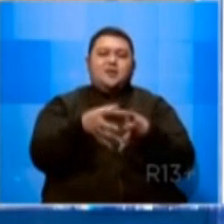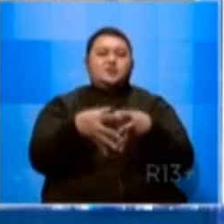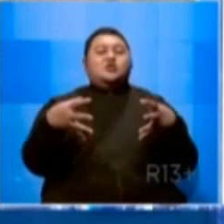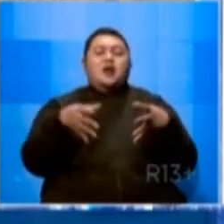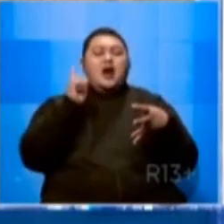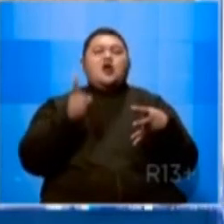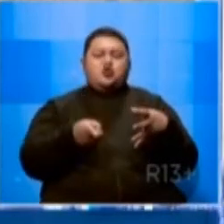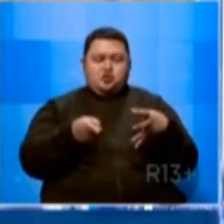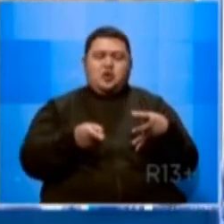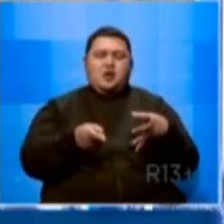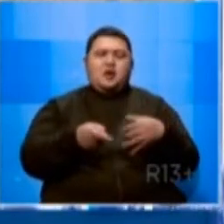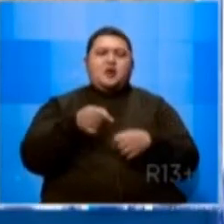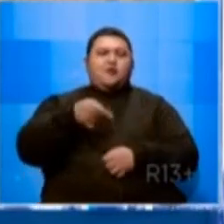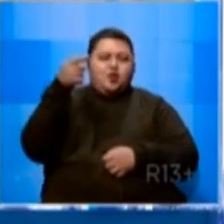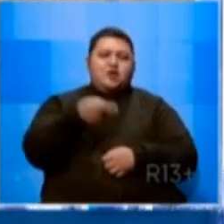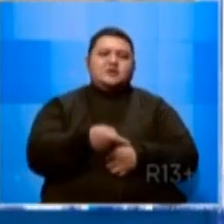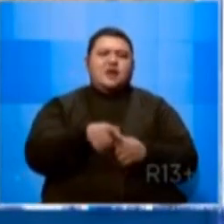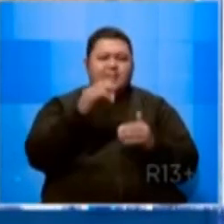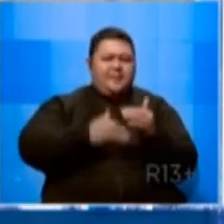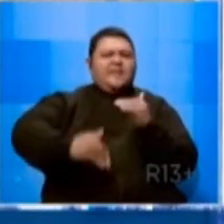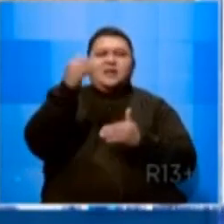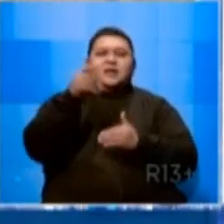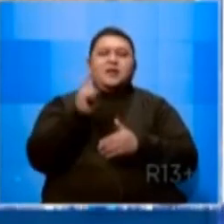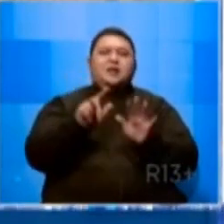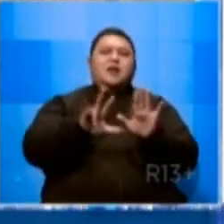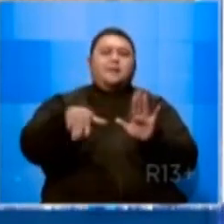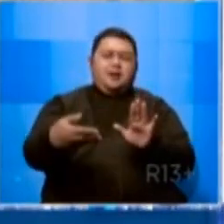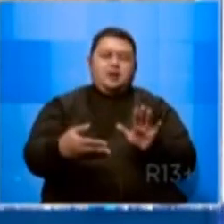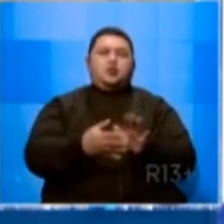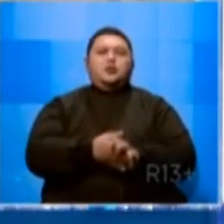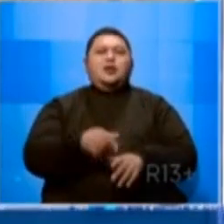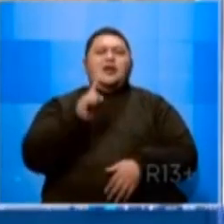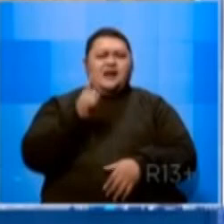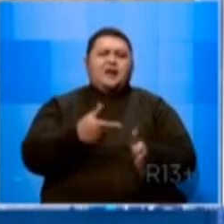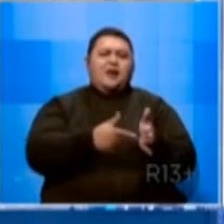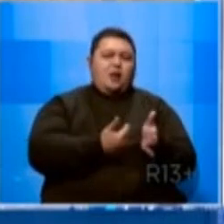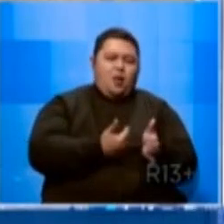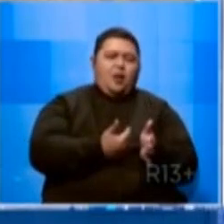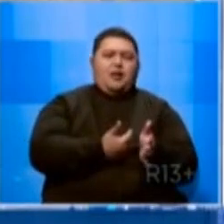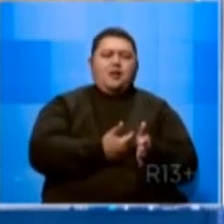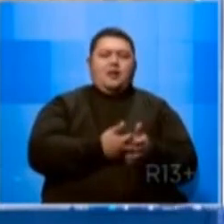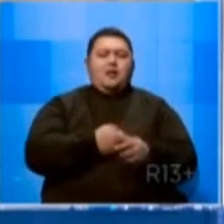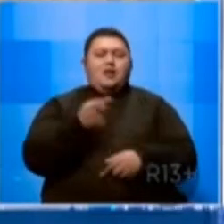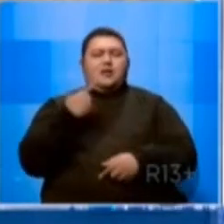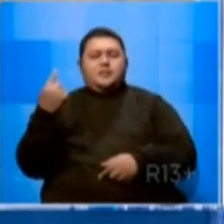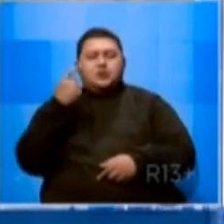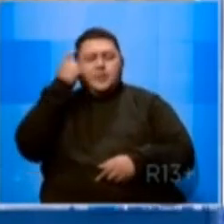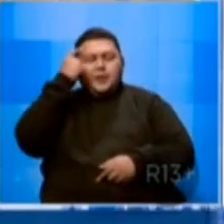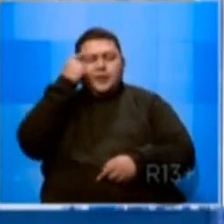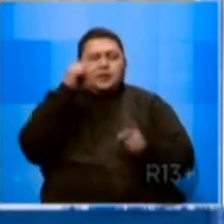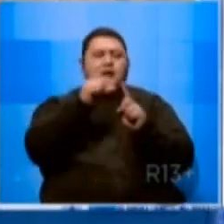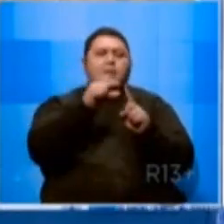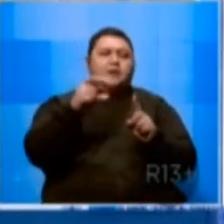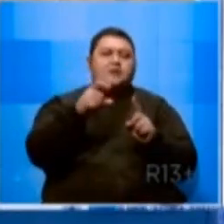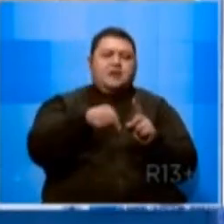seharusnya memang divonis lebih tinggi dari 8 tahun kami sejak awal sudah memprediksi PC ini